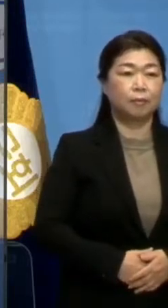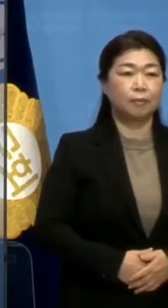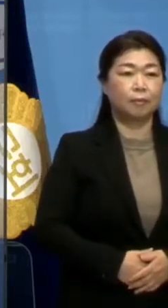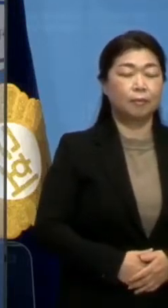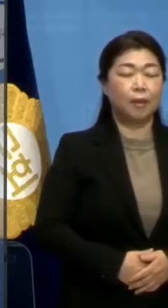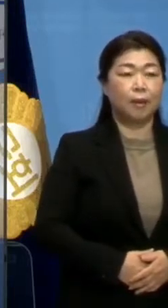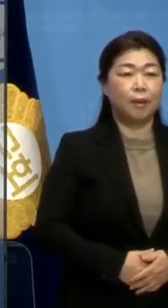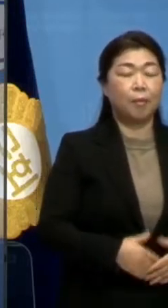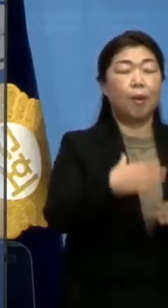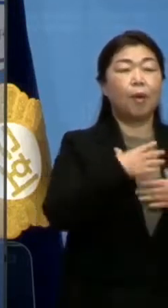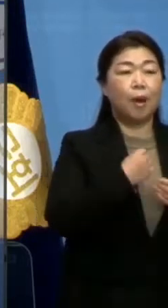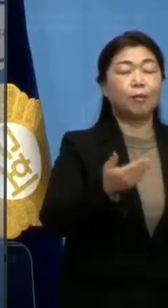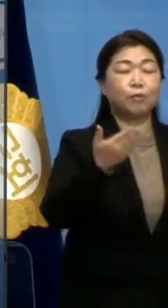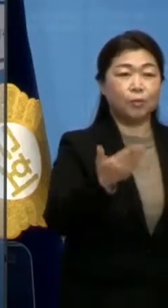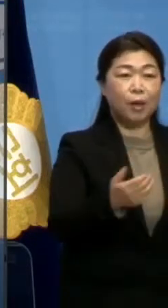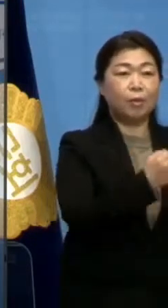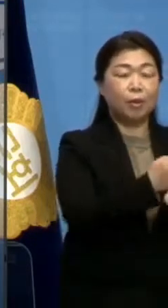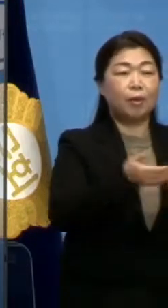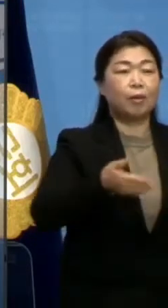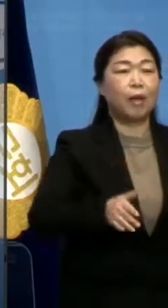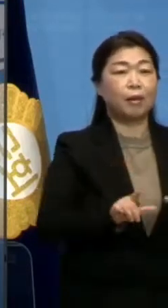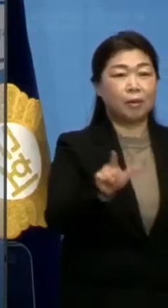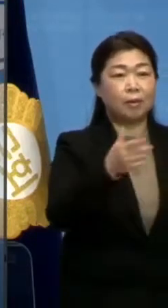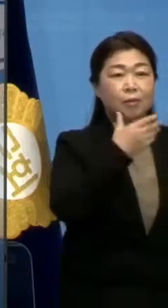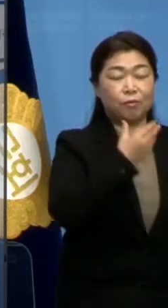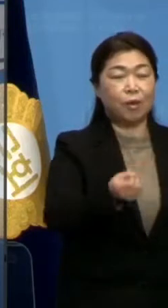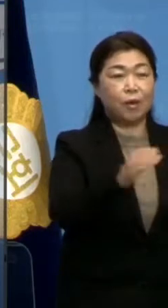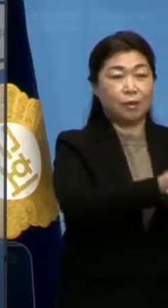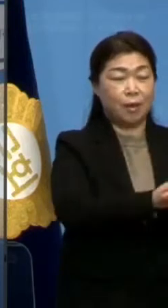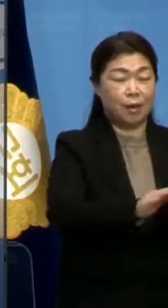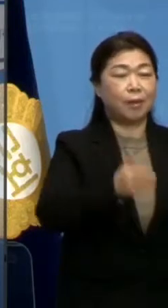편안한 휴식 취하시면 서 또 생일 축하